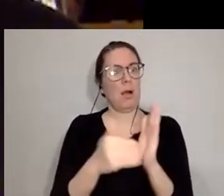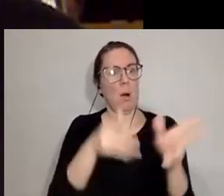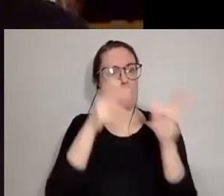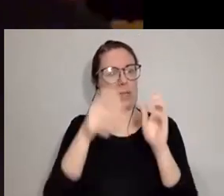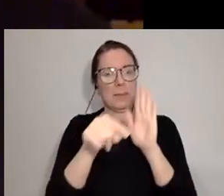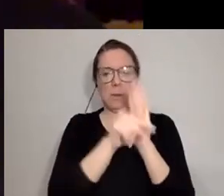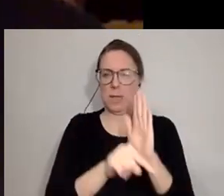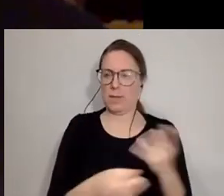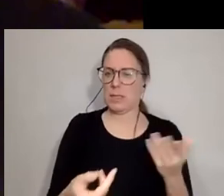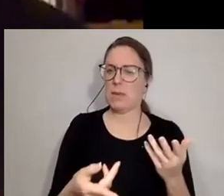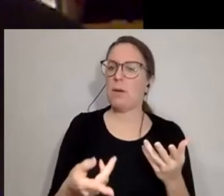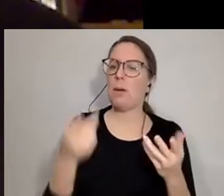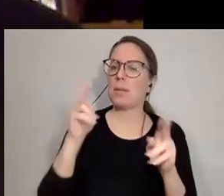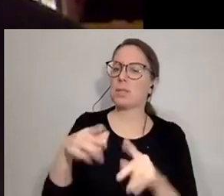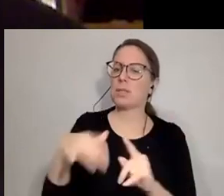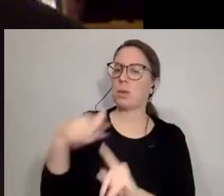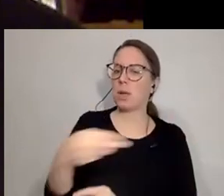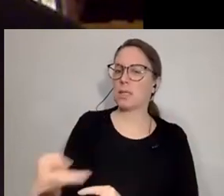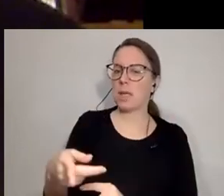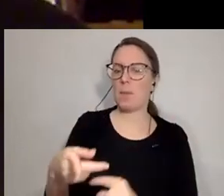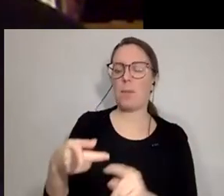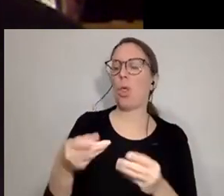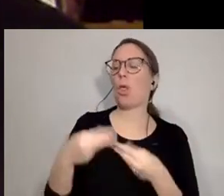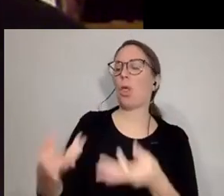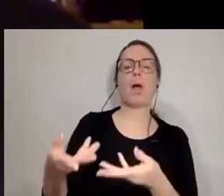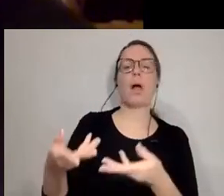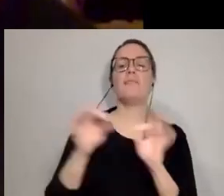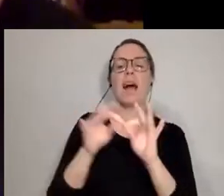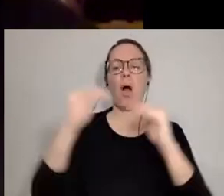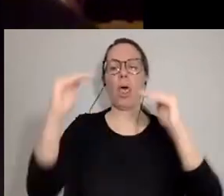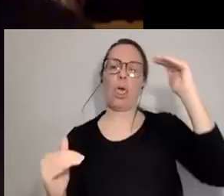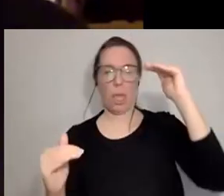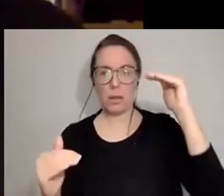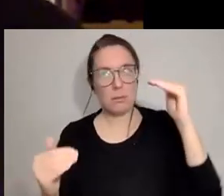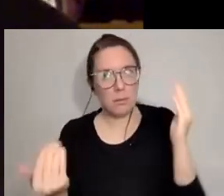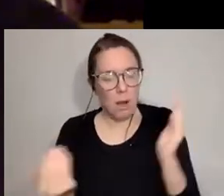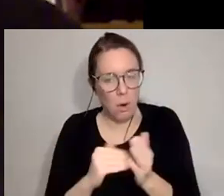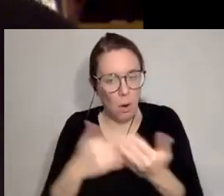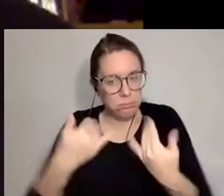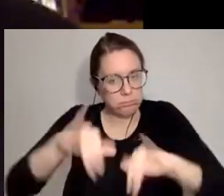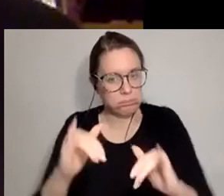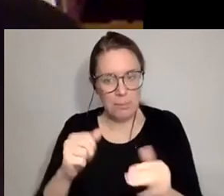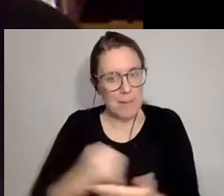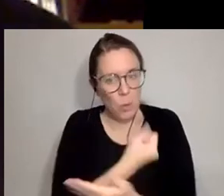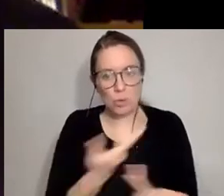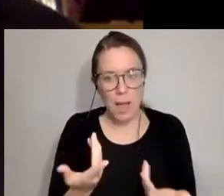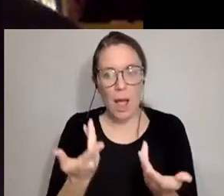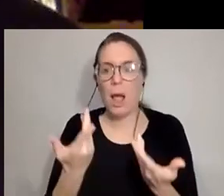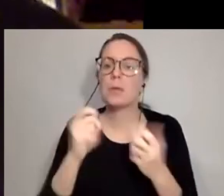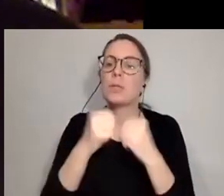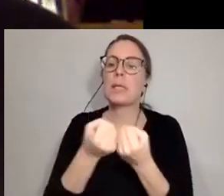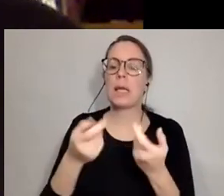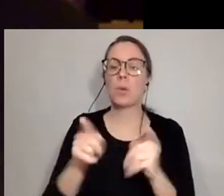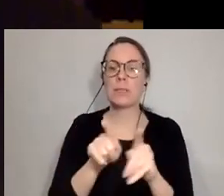places très dévalorisées et malheureusement, c'est trop souvent le cas dans nos sociétés, qui permettent d'inventer et de mettre en œuvre des